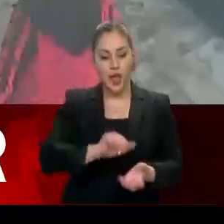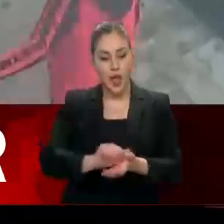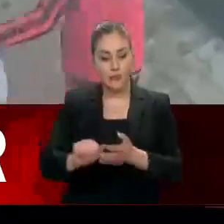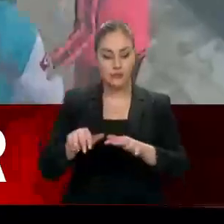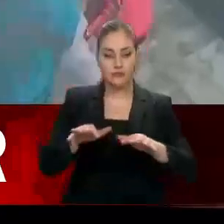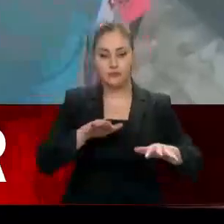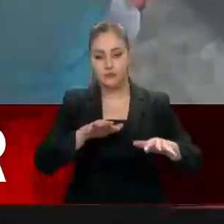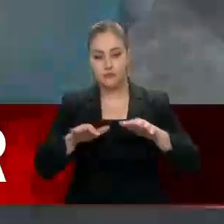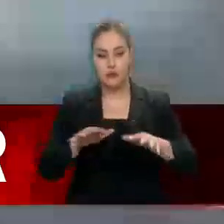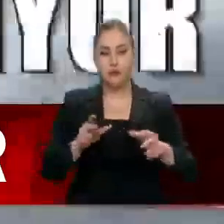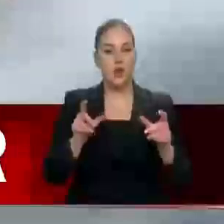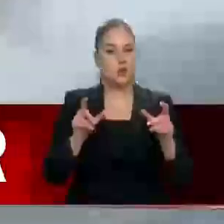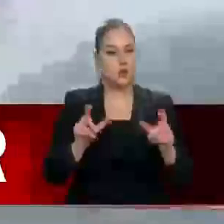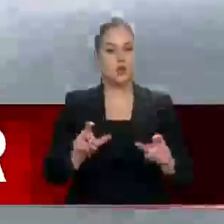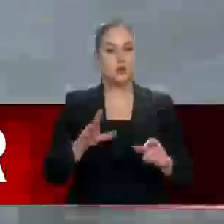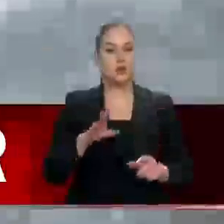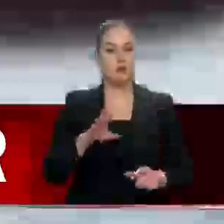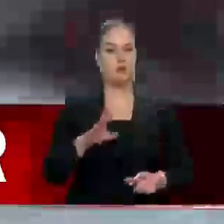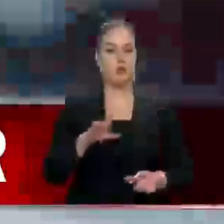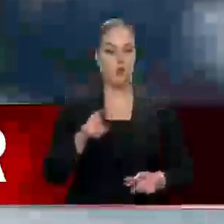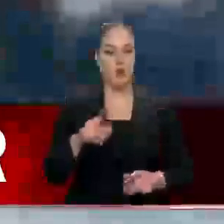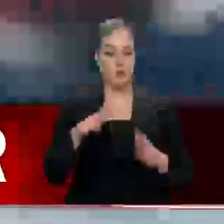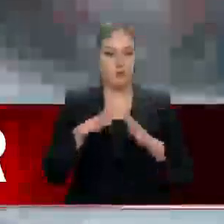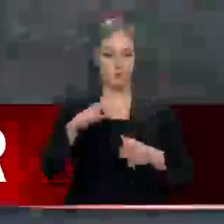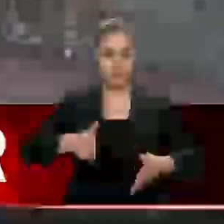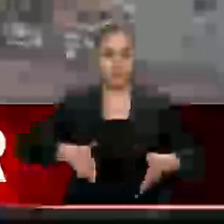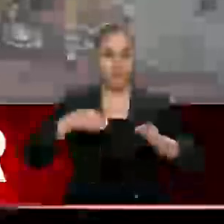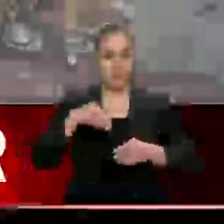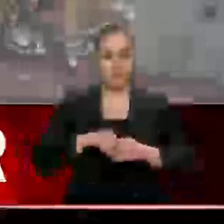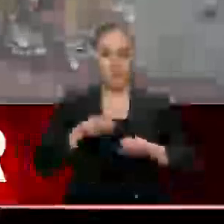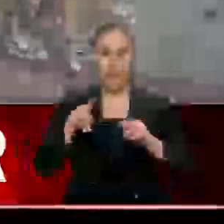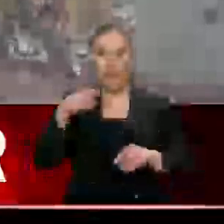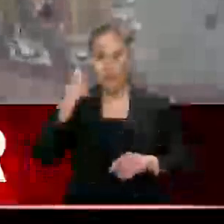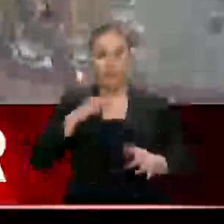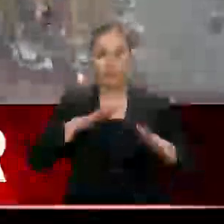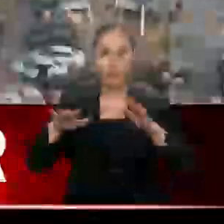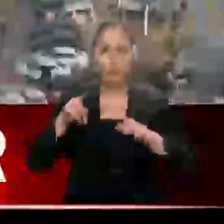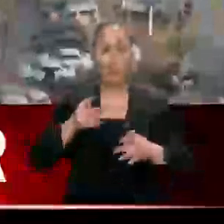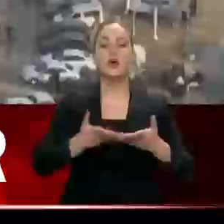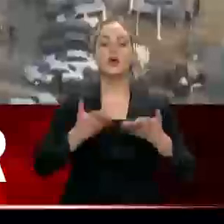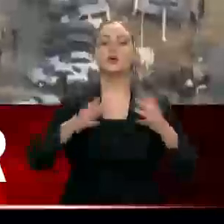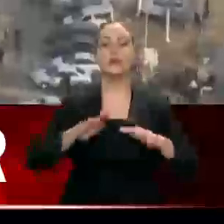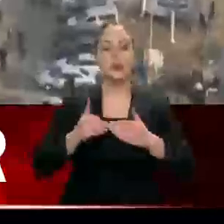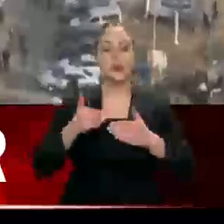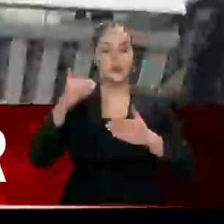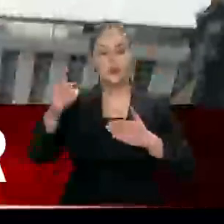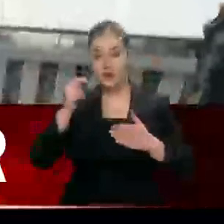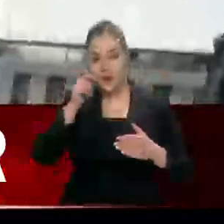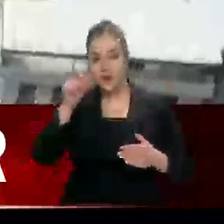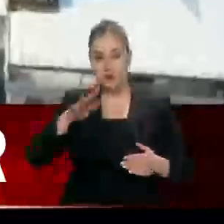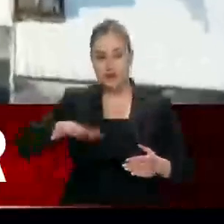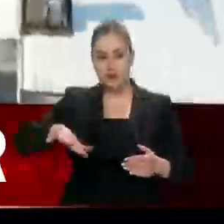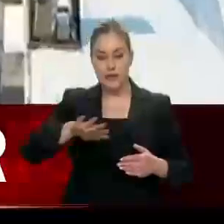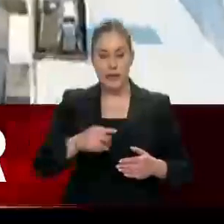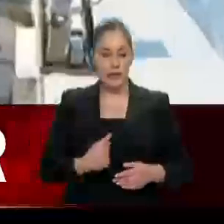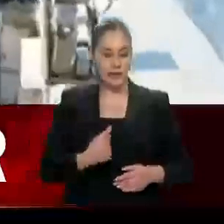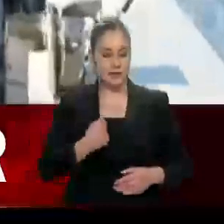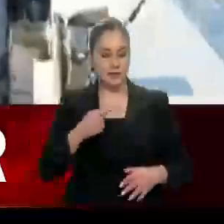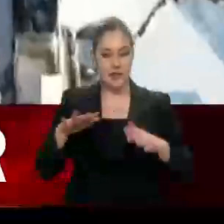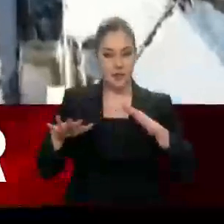hareket düzenli bir şekilde sağlandı. Bu da depremin yıkıcı gücünü kırdı. Yani dışarıdaki vatandaşlarımız, depremzedelerimizin